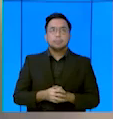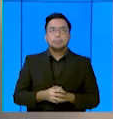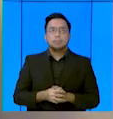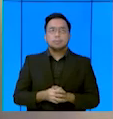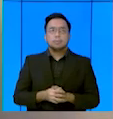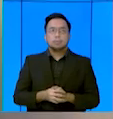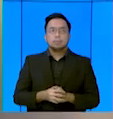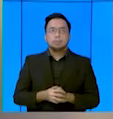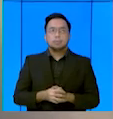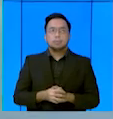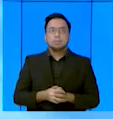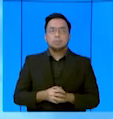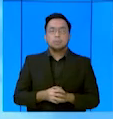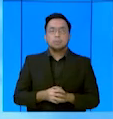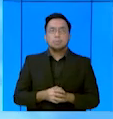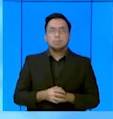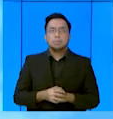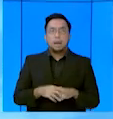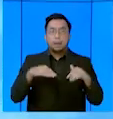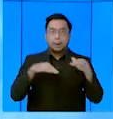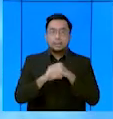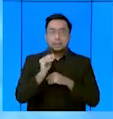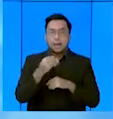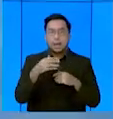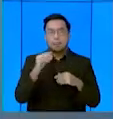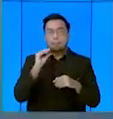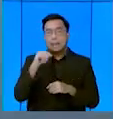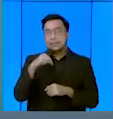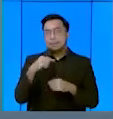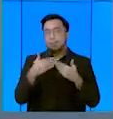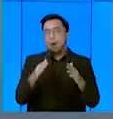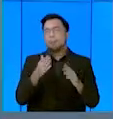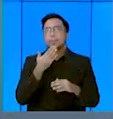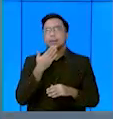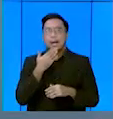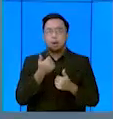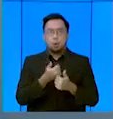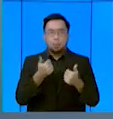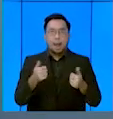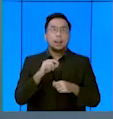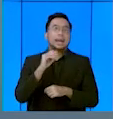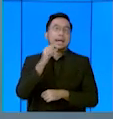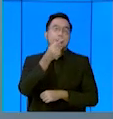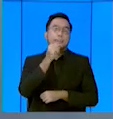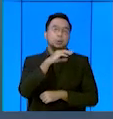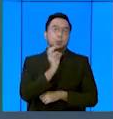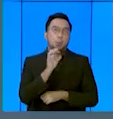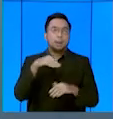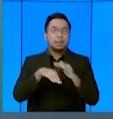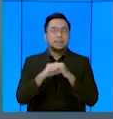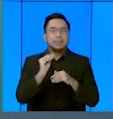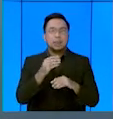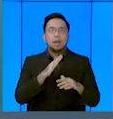iNews, melaporkan. MRT Jakarta pagi ini beroperasi normal kembali. Kamis sore, MRT Jakarta